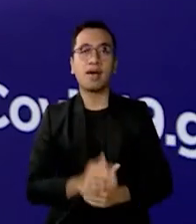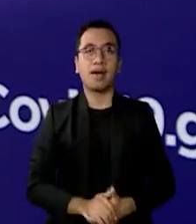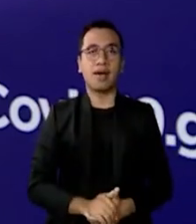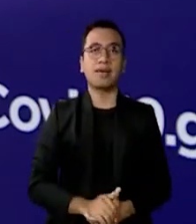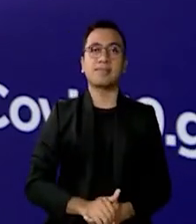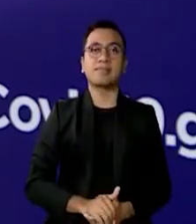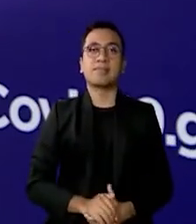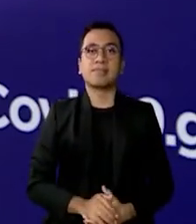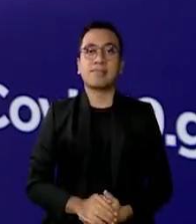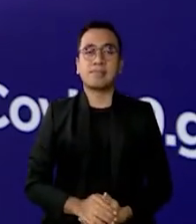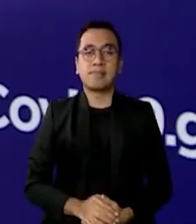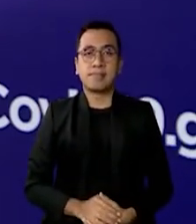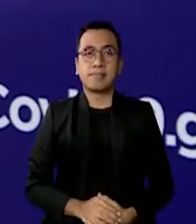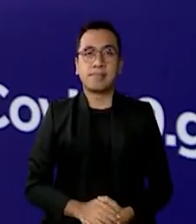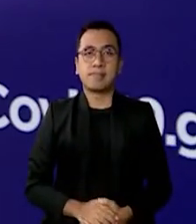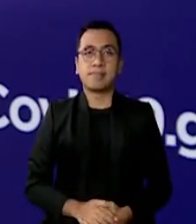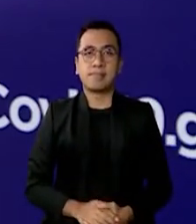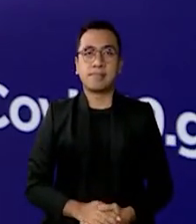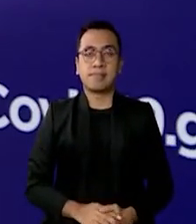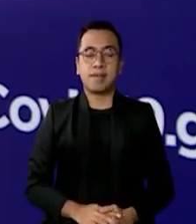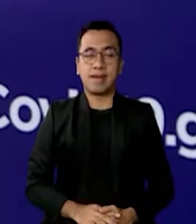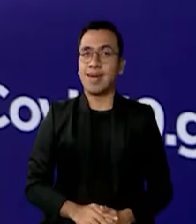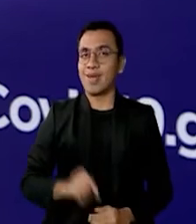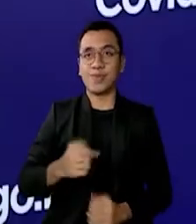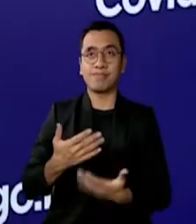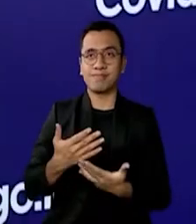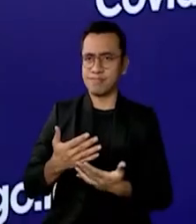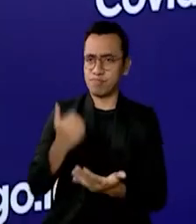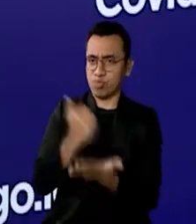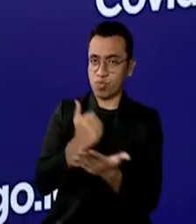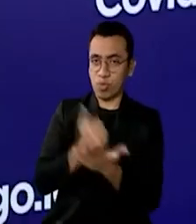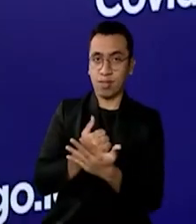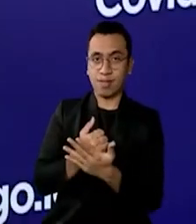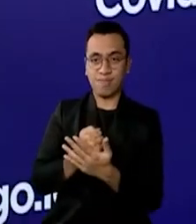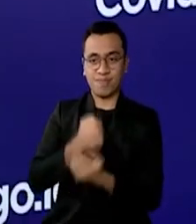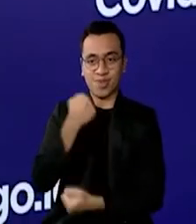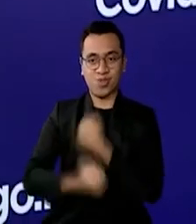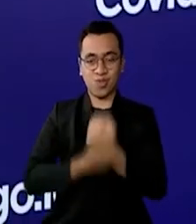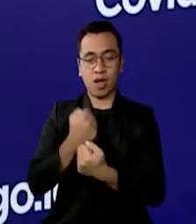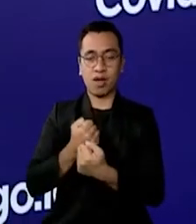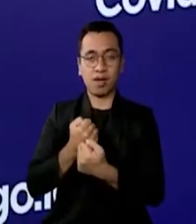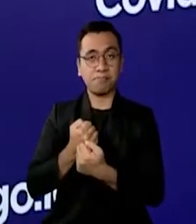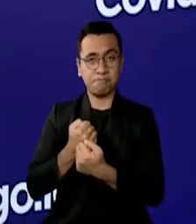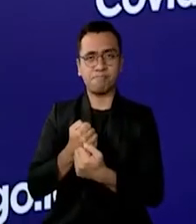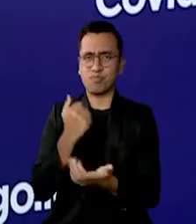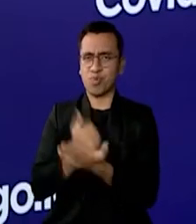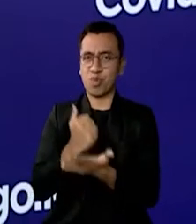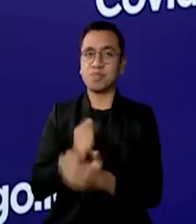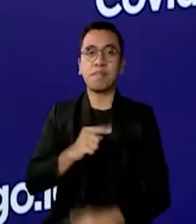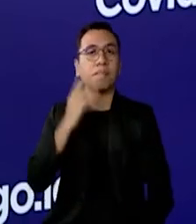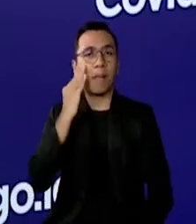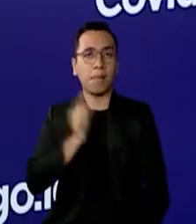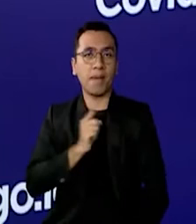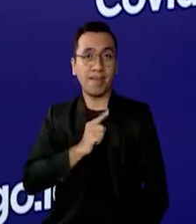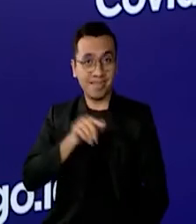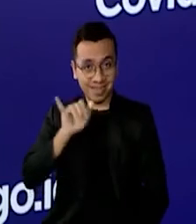kami reh jadi ini atau cukup total juga ya ifort yang dilakukan bus royal pemimpin daerah kami mengalami sendiri ya